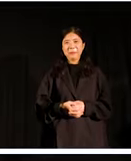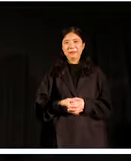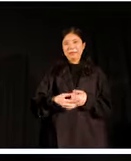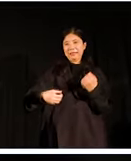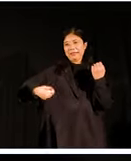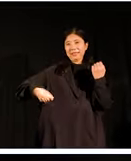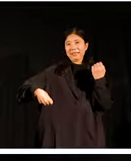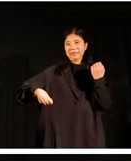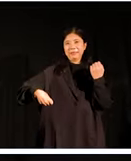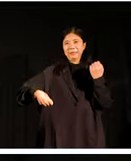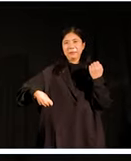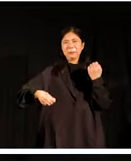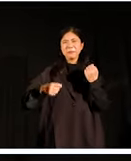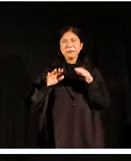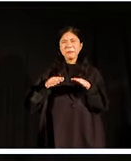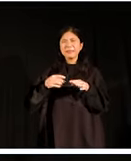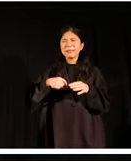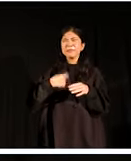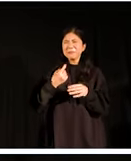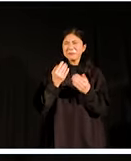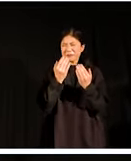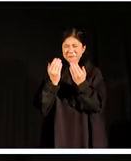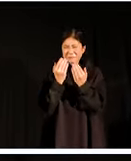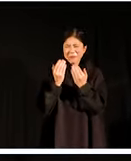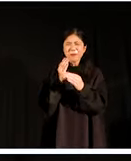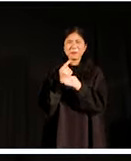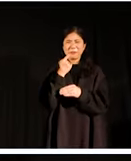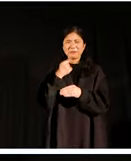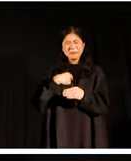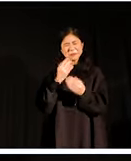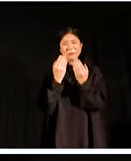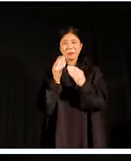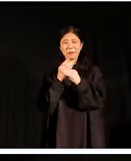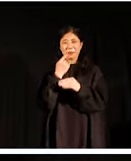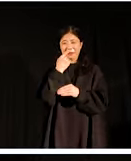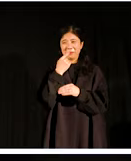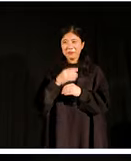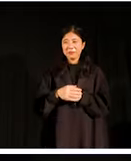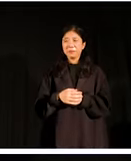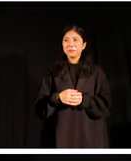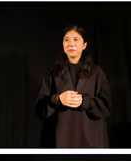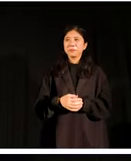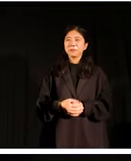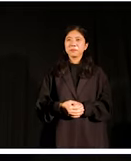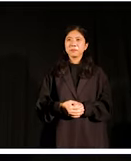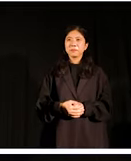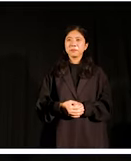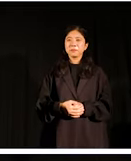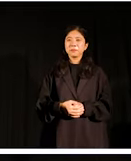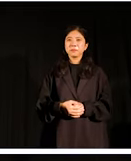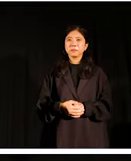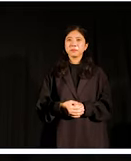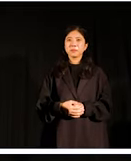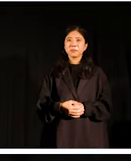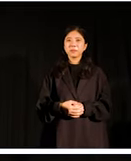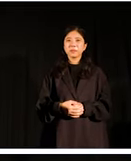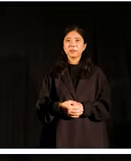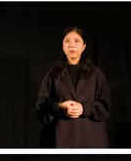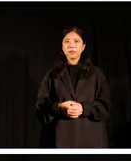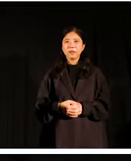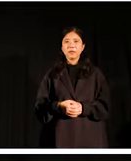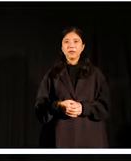えっと独学でやってるですけどあの二見常和とかねそれからあのあれですねあの